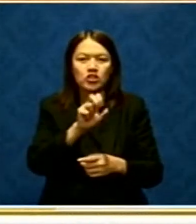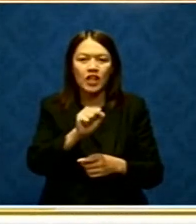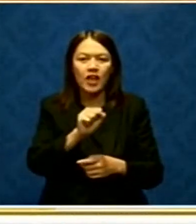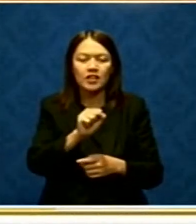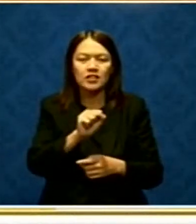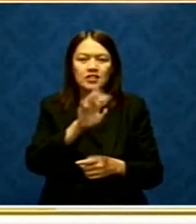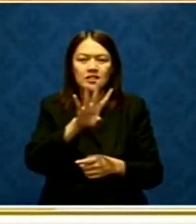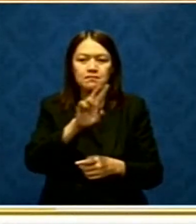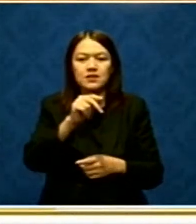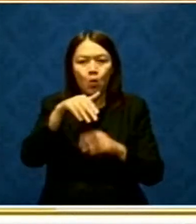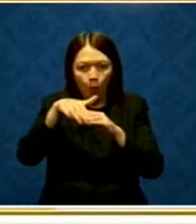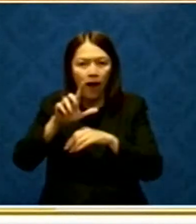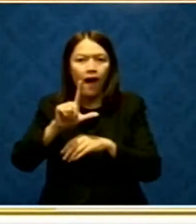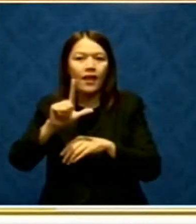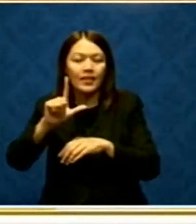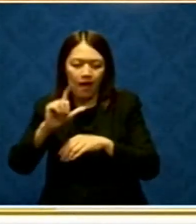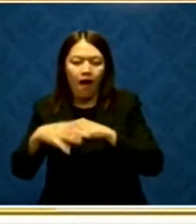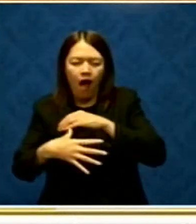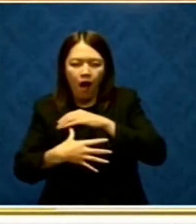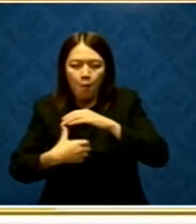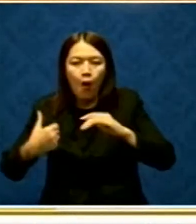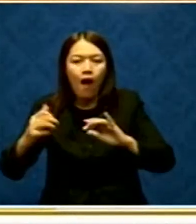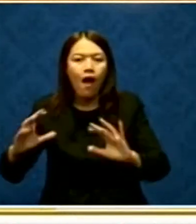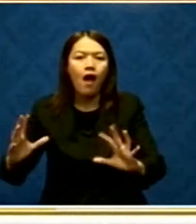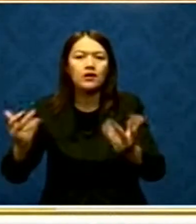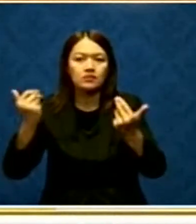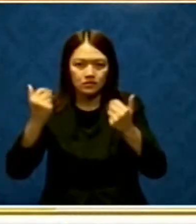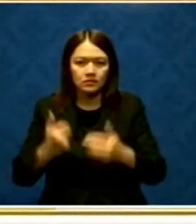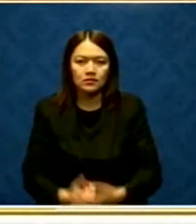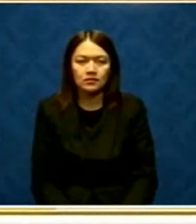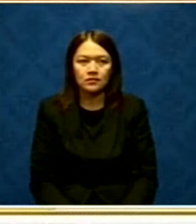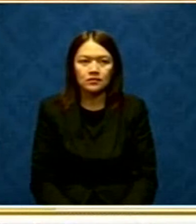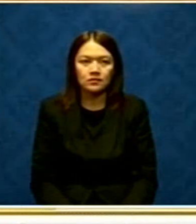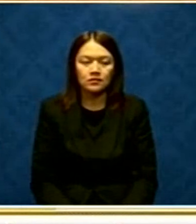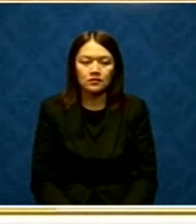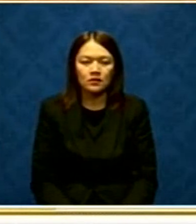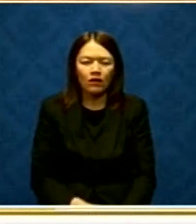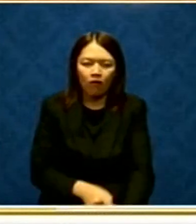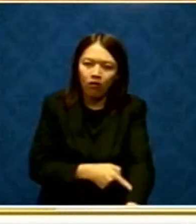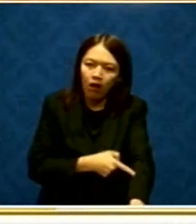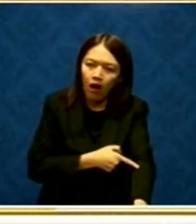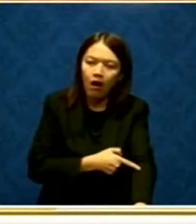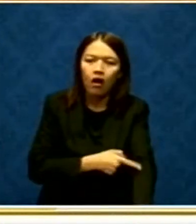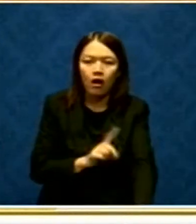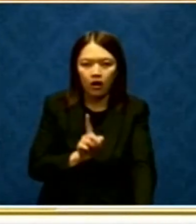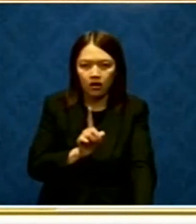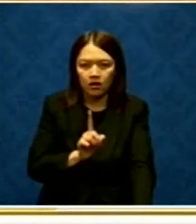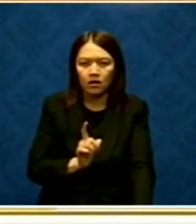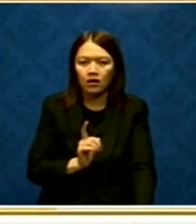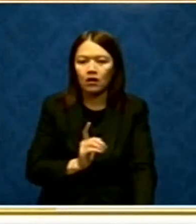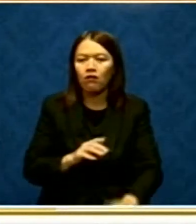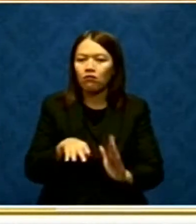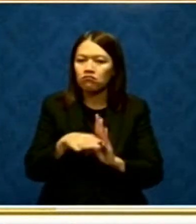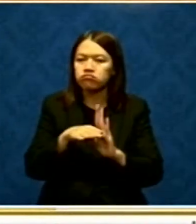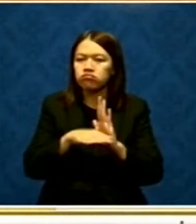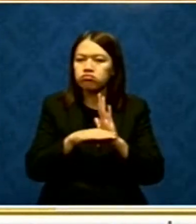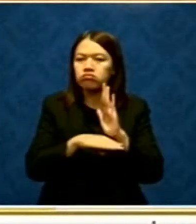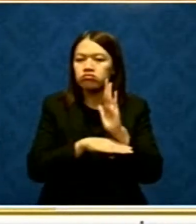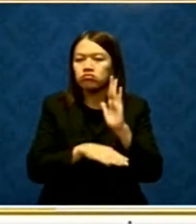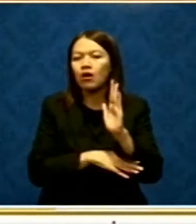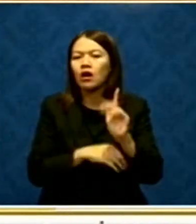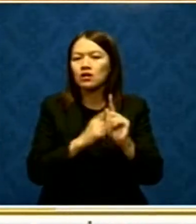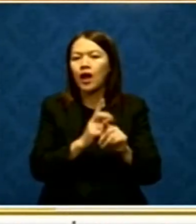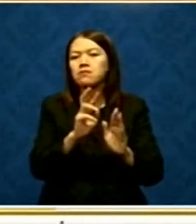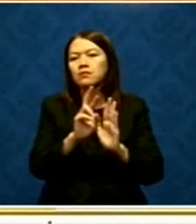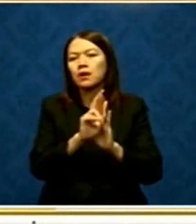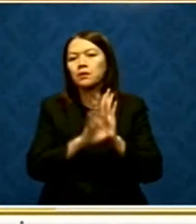215,897 ลิตรพบอย่างนั้นทีนี้ที่บอกว่าล่าช้าเนี่ยโดยกระบวนการของเขาเนี่ยมันก็เป็นไปตามระ